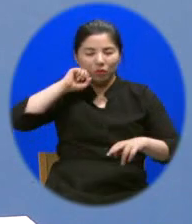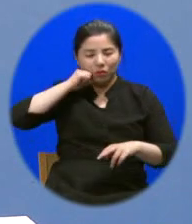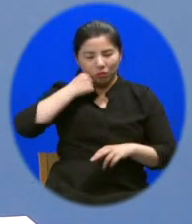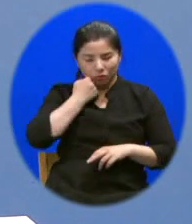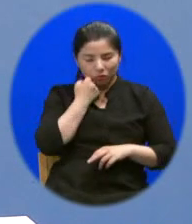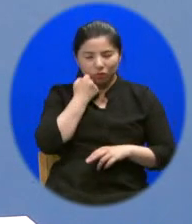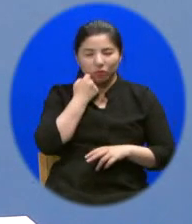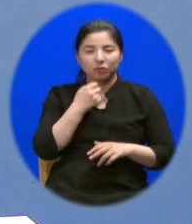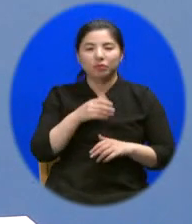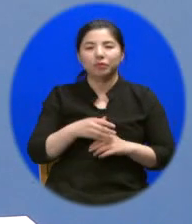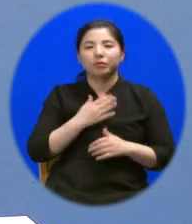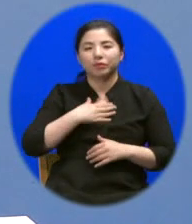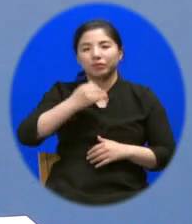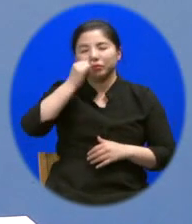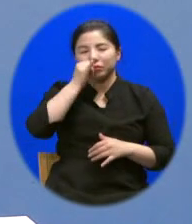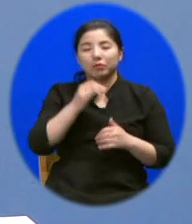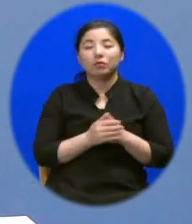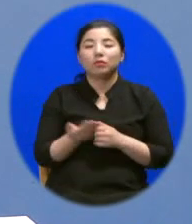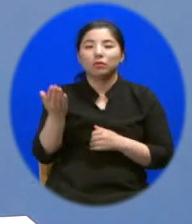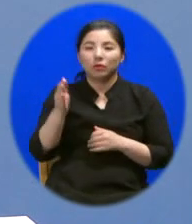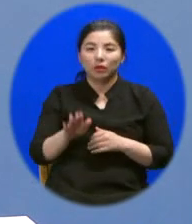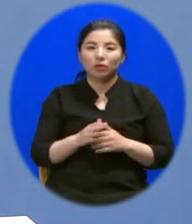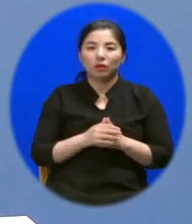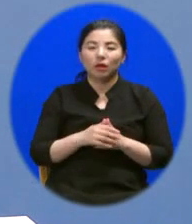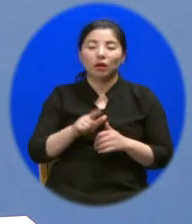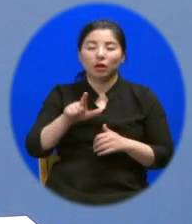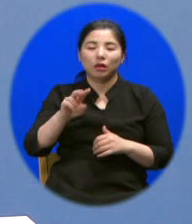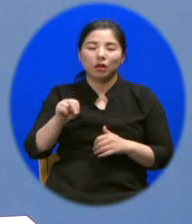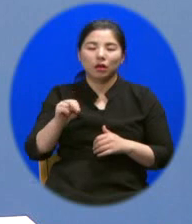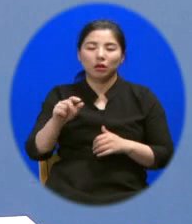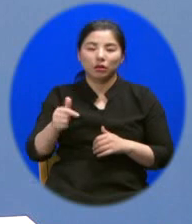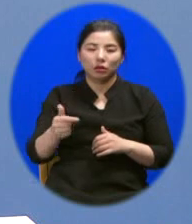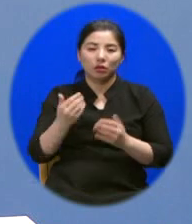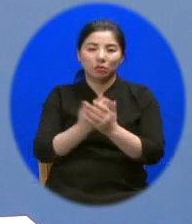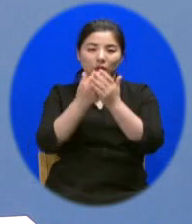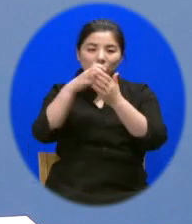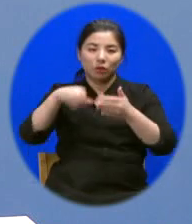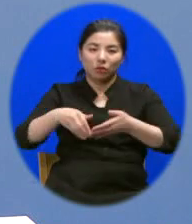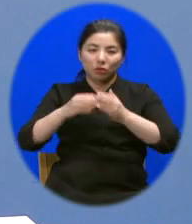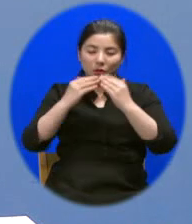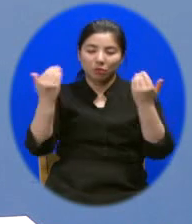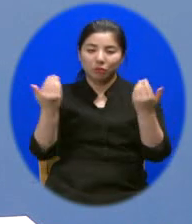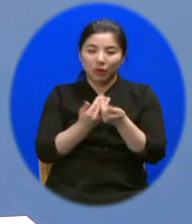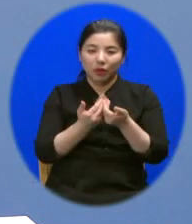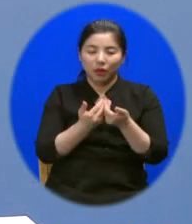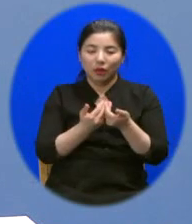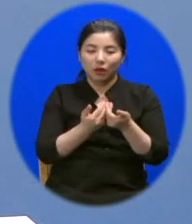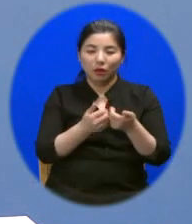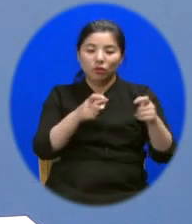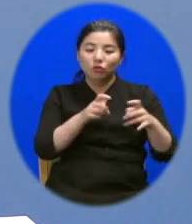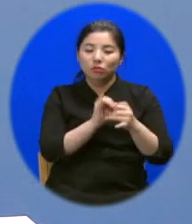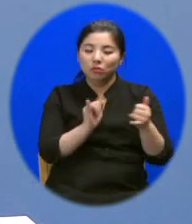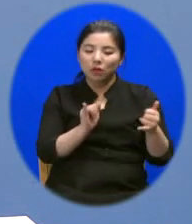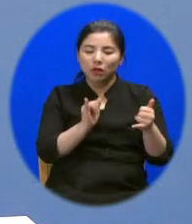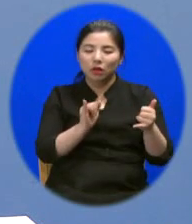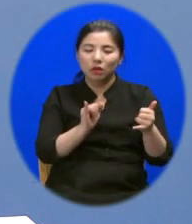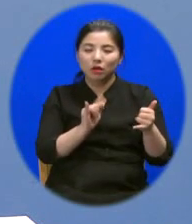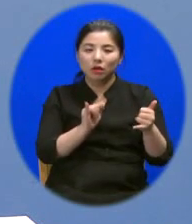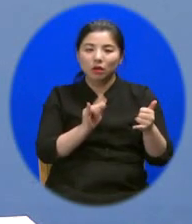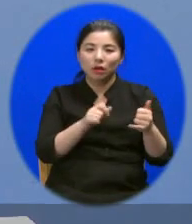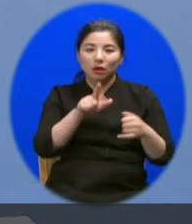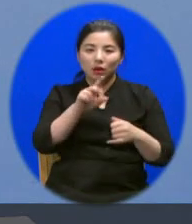어이 것으로 알고 있습니다 그러나 그 lng 발전 서 헐리 블 단 대하는 주민 분들께서는